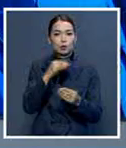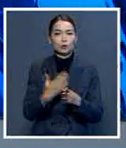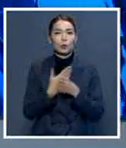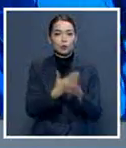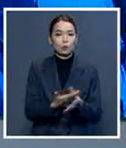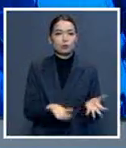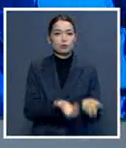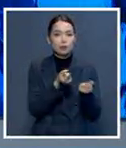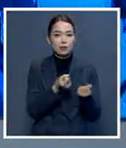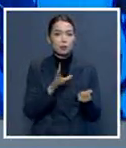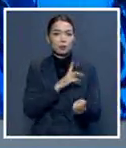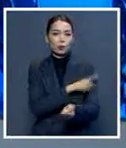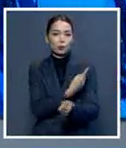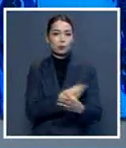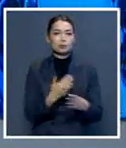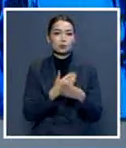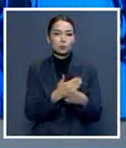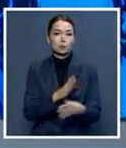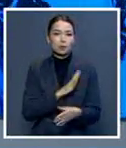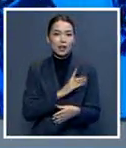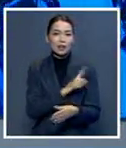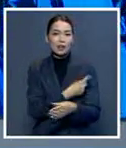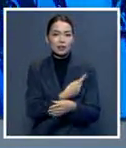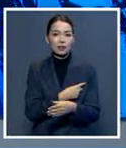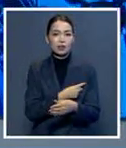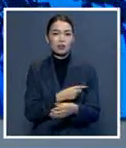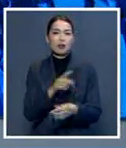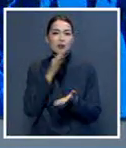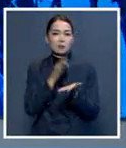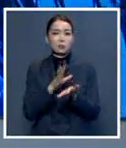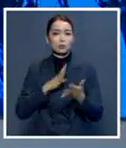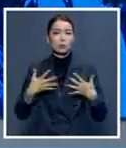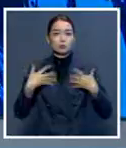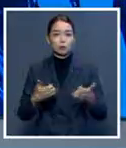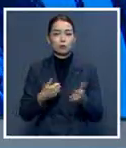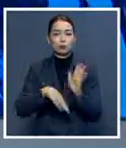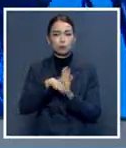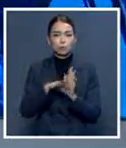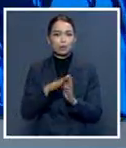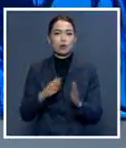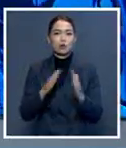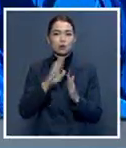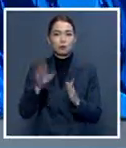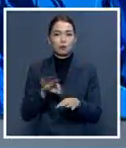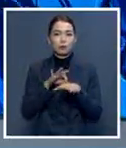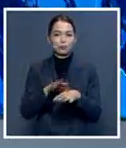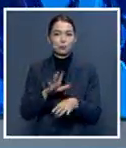алып шығып, алғашқы медициналық көмек көрсеткен. Дәрігерлер жағдайының дұрыс екендігіне көз жеткізіп, үйіне